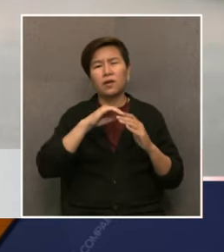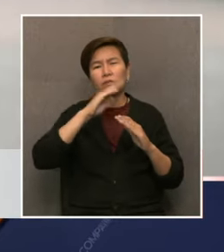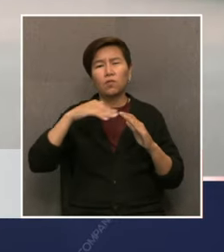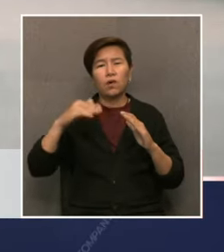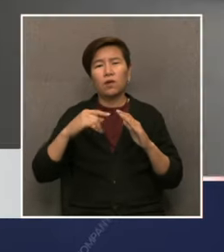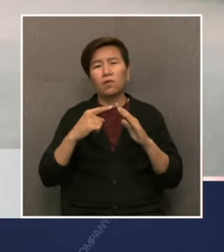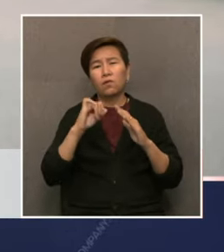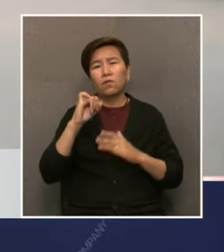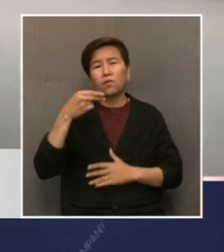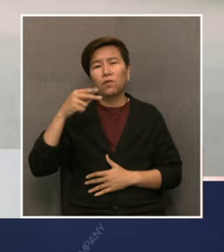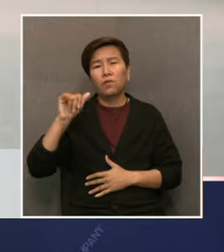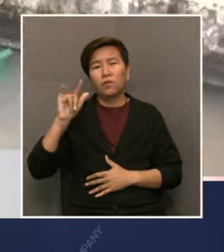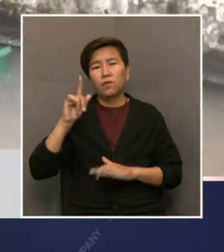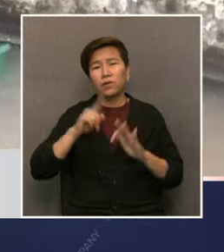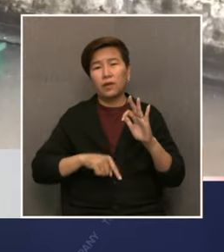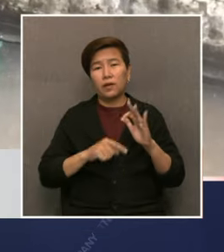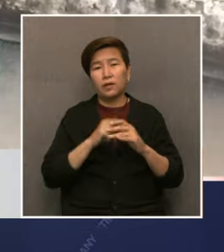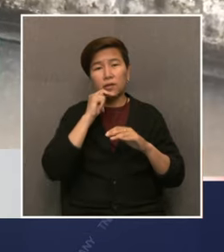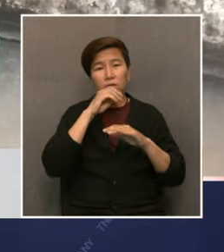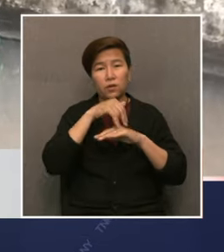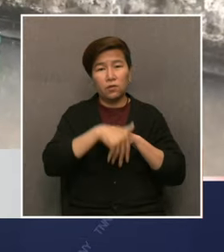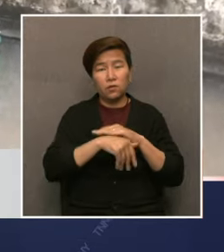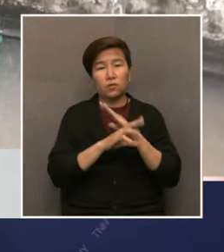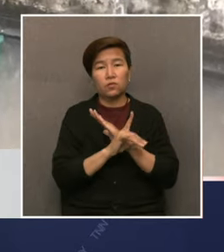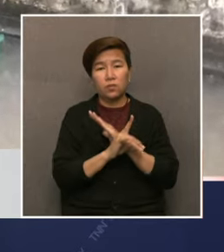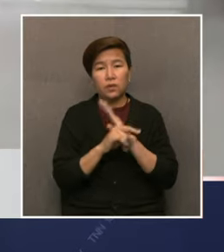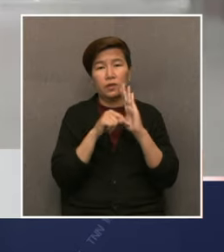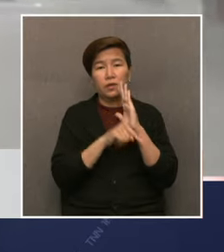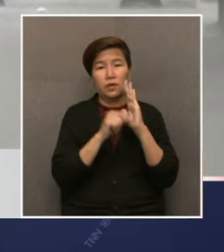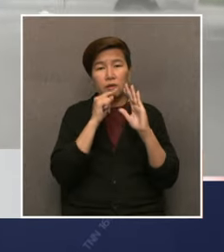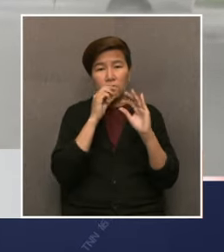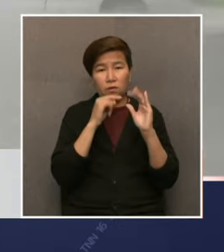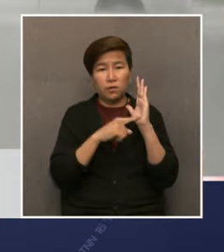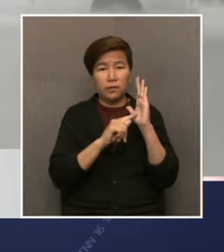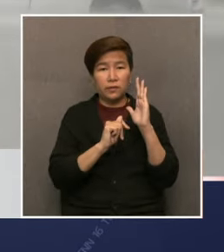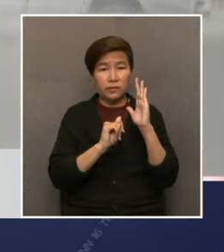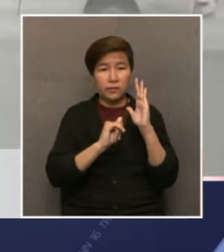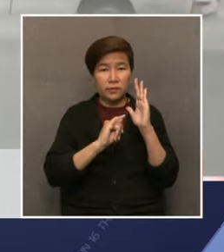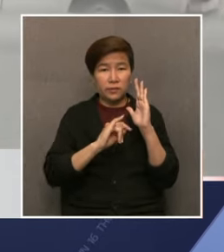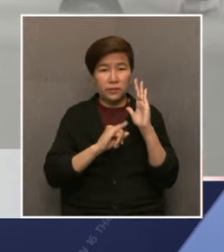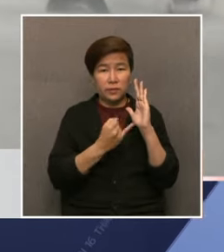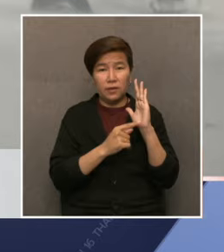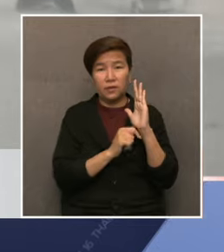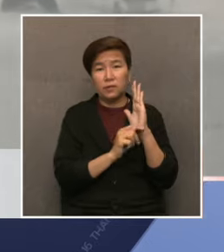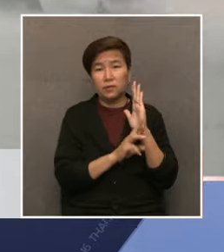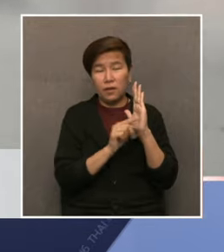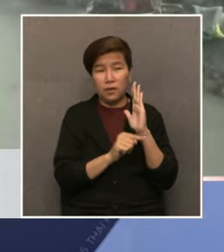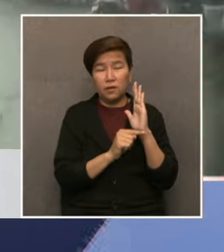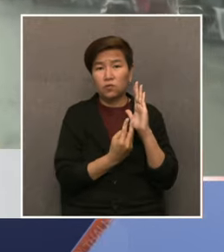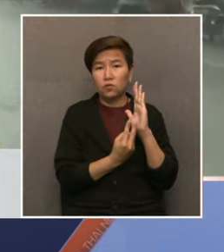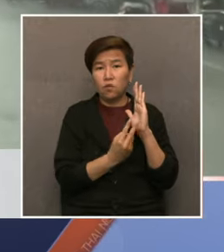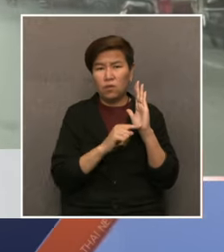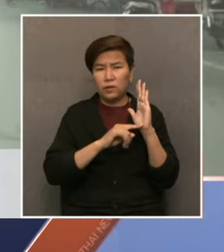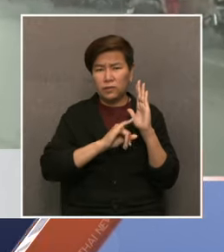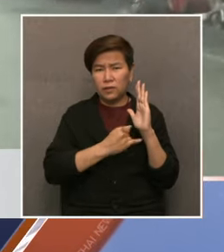จังหวัดนครนายกนะครับชลบุรีระยองจันทบุรีและตราดเนี่ยสองจังหวัดจันทบุรีตราดเนี่ยจะมีหนักมากเพิ่ม